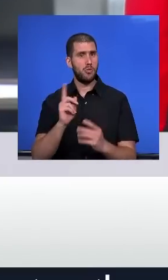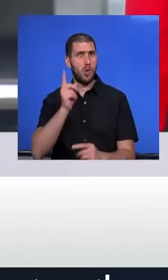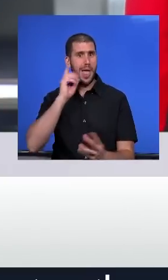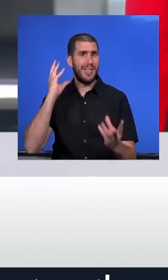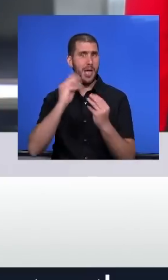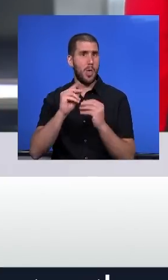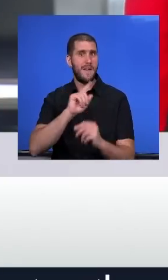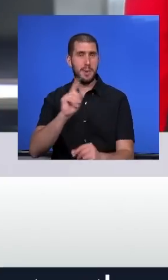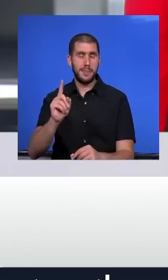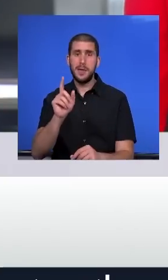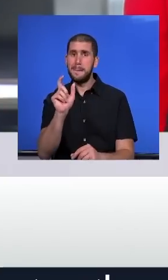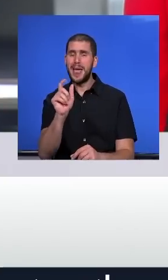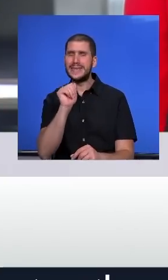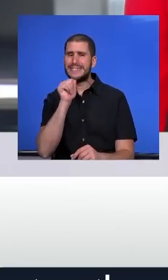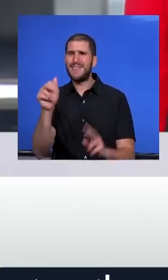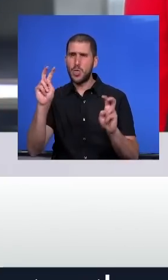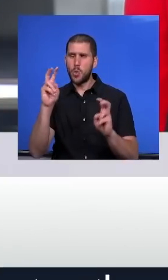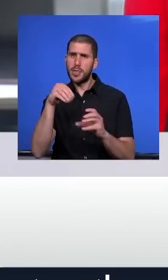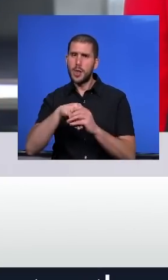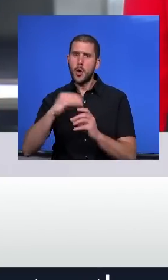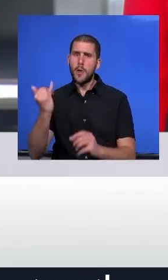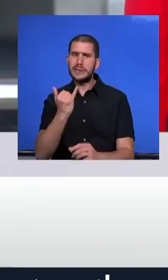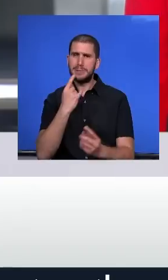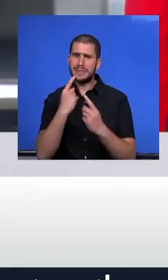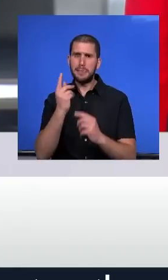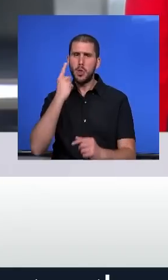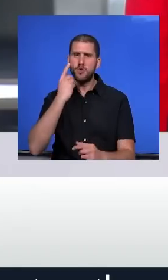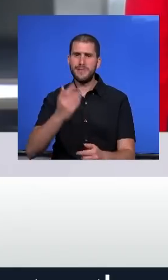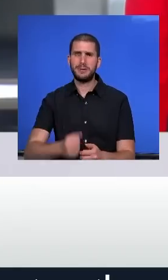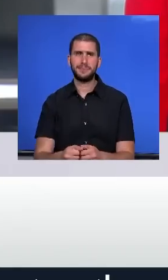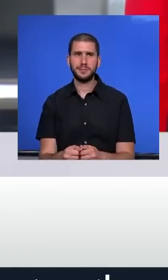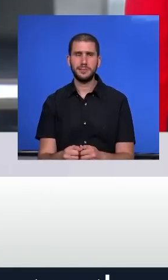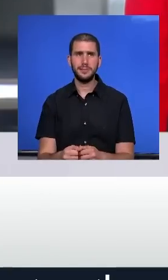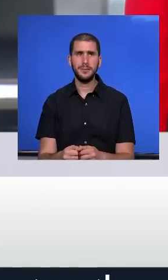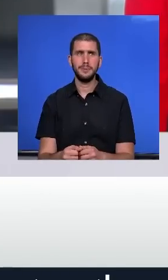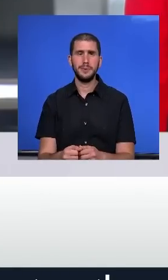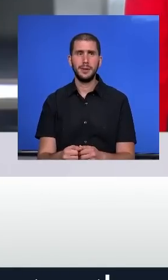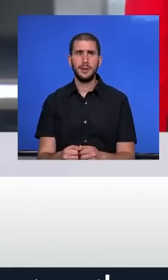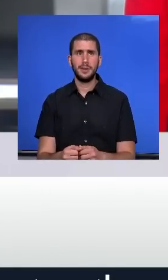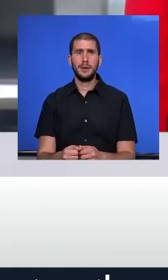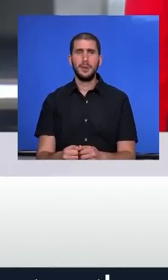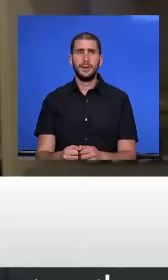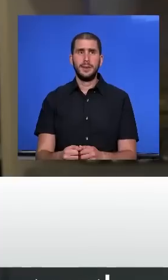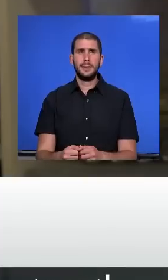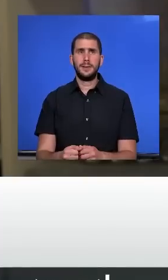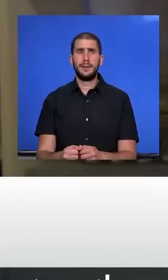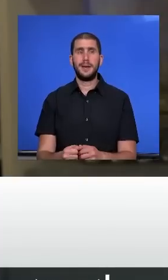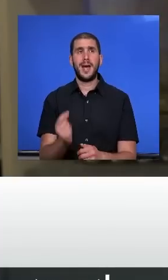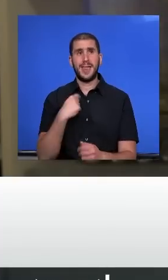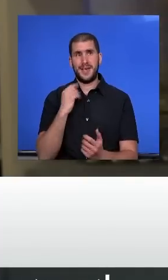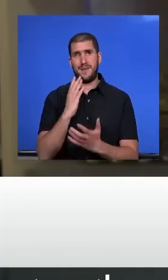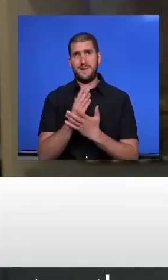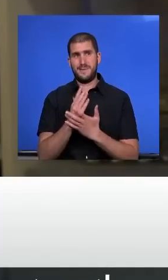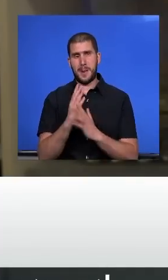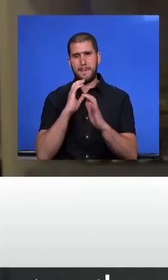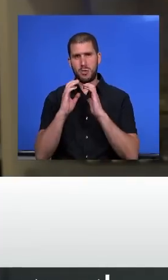כמותן, וכשהמילה סרבנות נכנסת כל הזמן לשיח, מה אתה חושב על זה? אני יצאתי